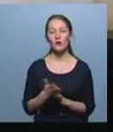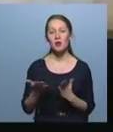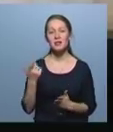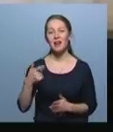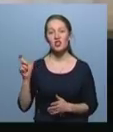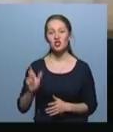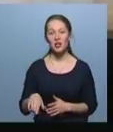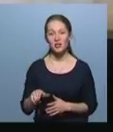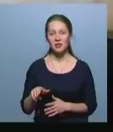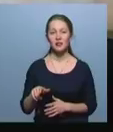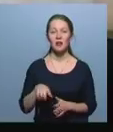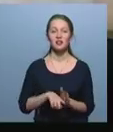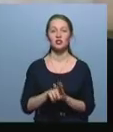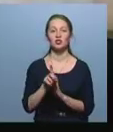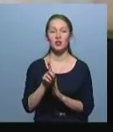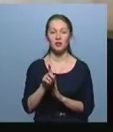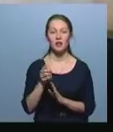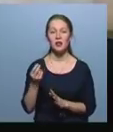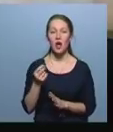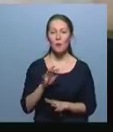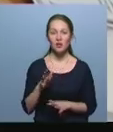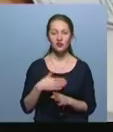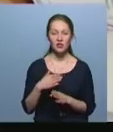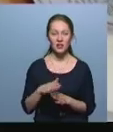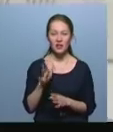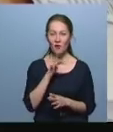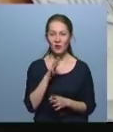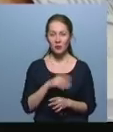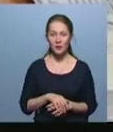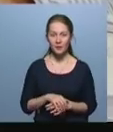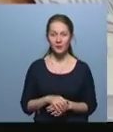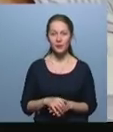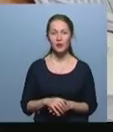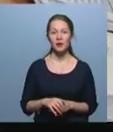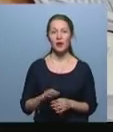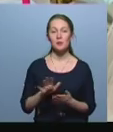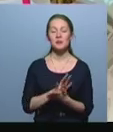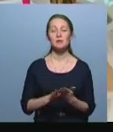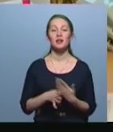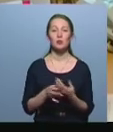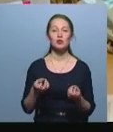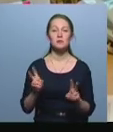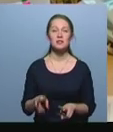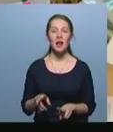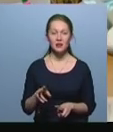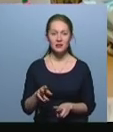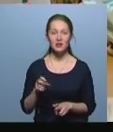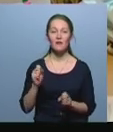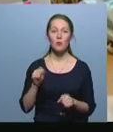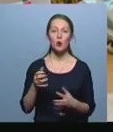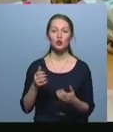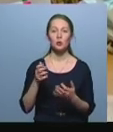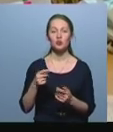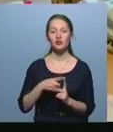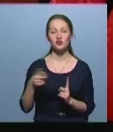бог, не оплачивает кредит вовремя. Получить бесплатную помощь от специалистов Роспотребнадзора можно в течение